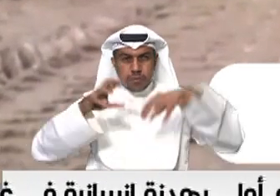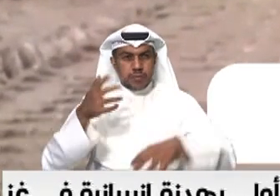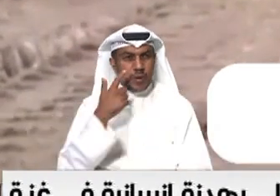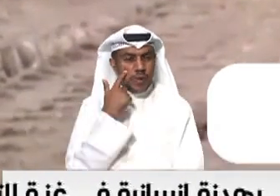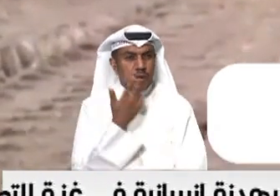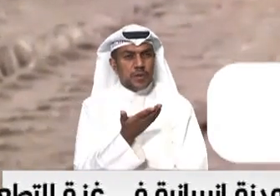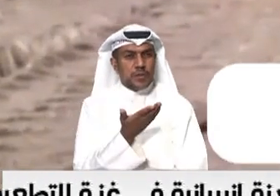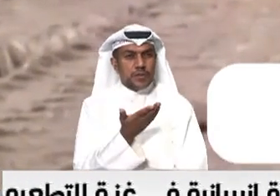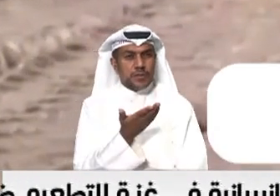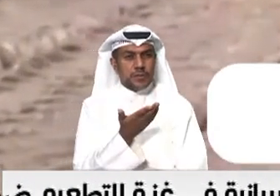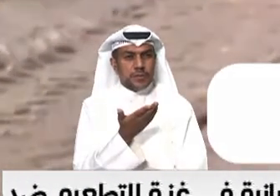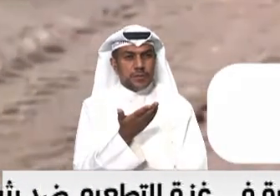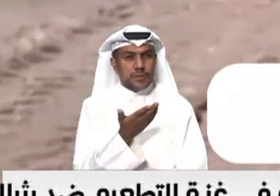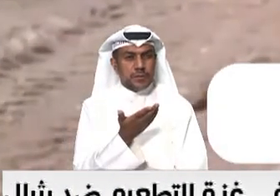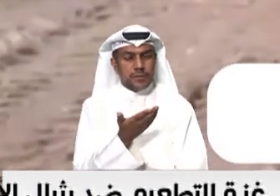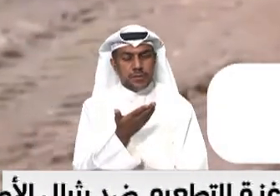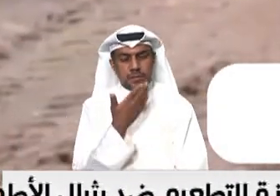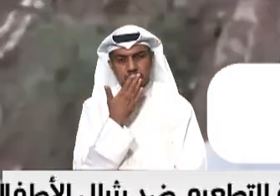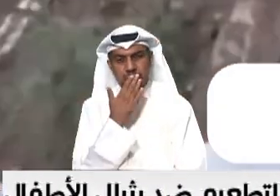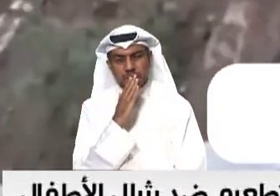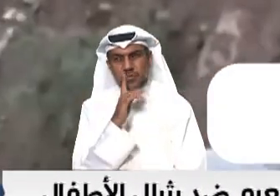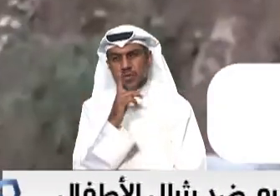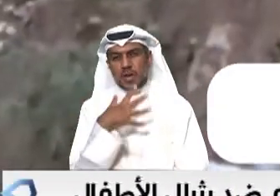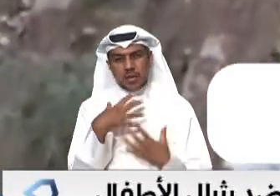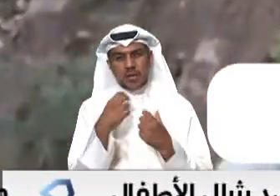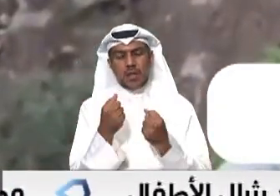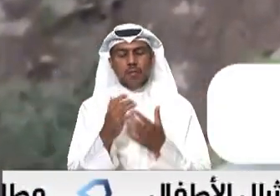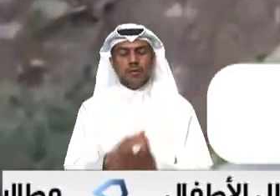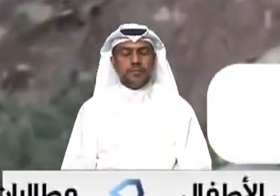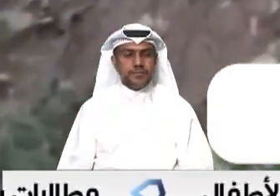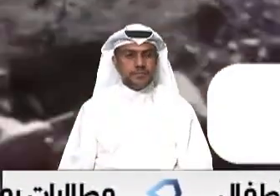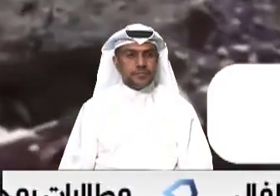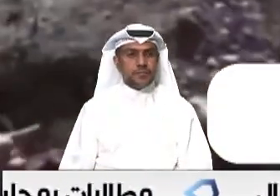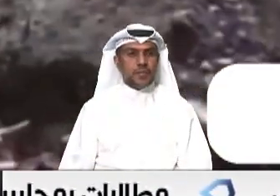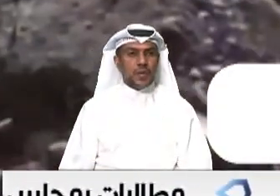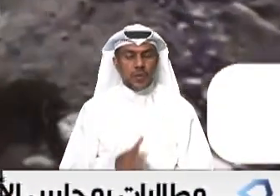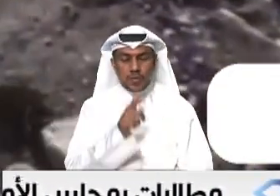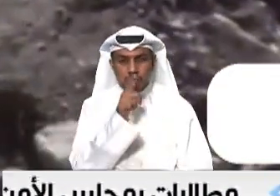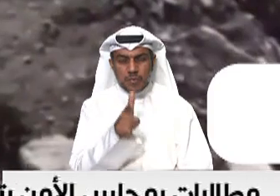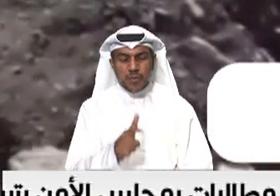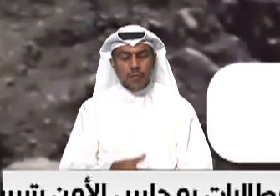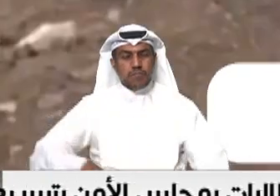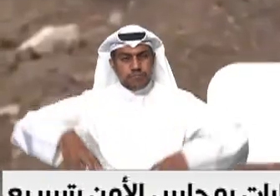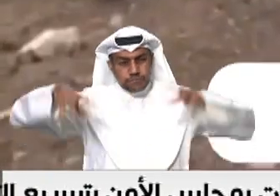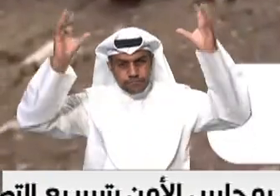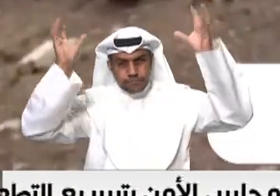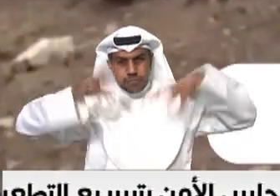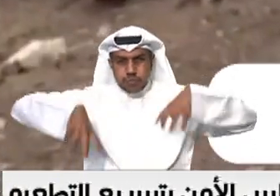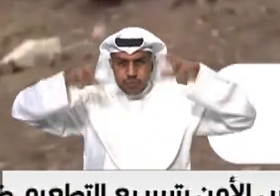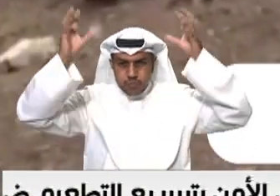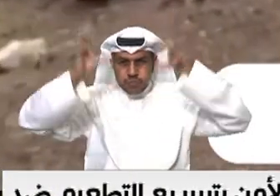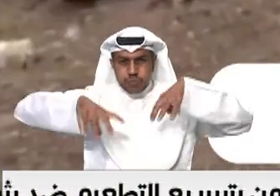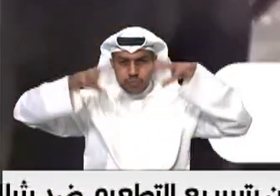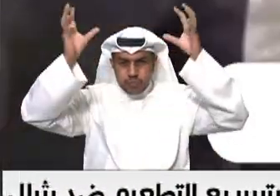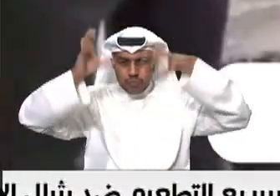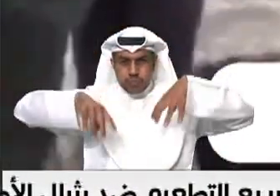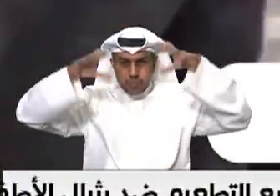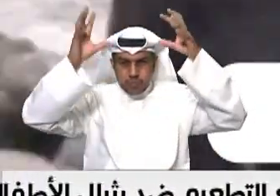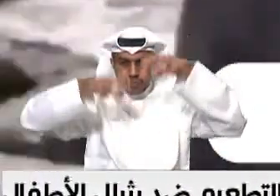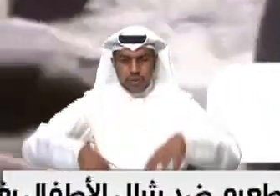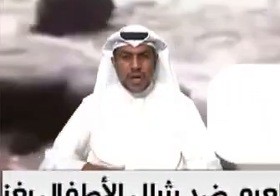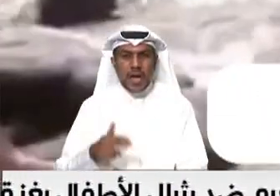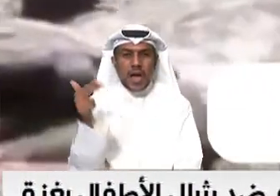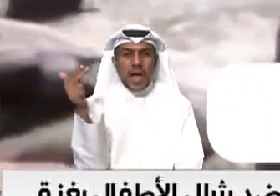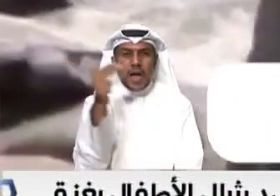يلا معوضين إن شاء الله والحمد لله على السلامة. أمطار وسيول وانهيارات لثلاثة سدود بمديرية ملحان بمحافظة المحويط غرب